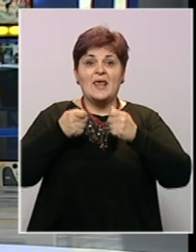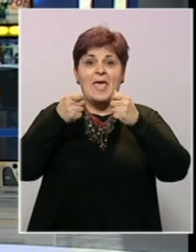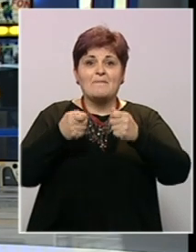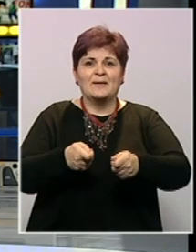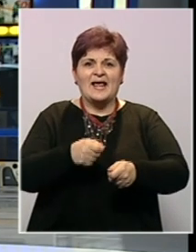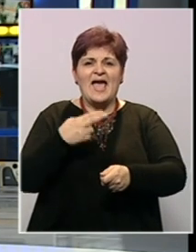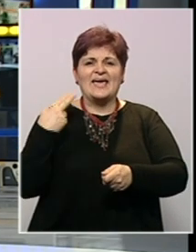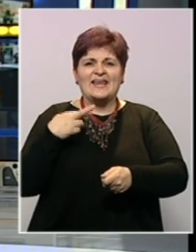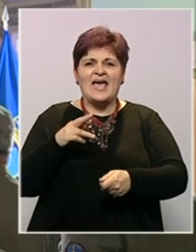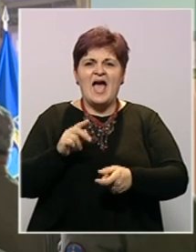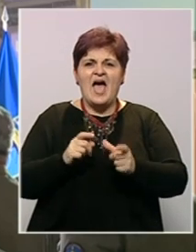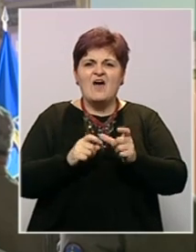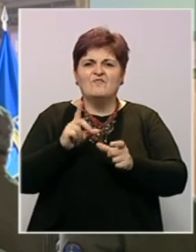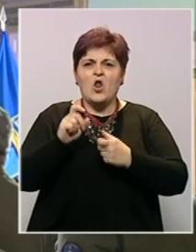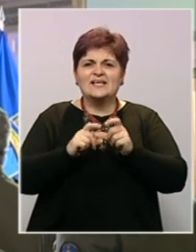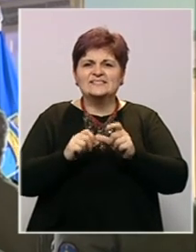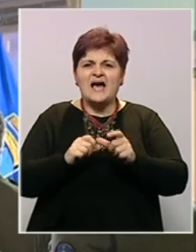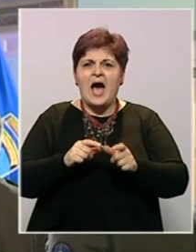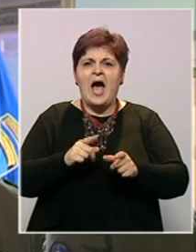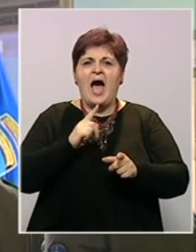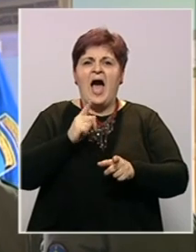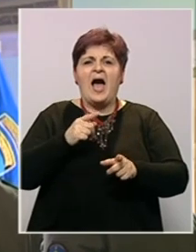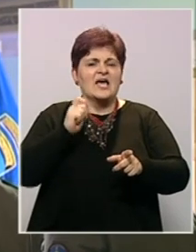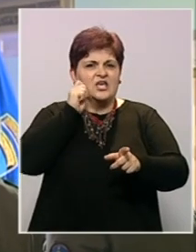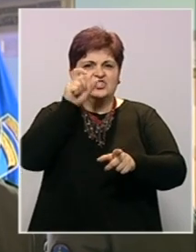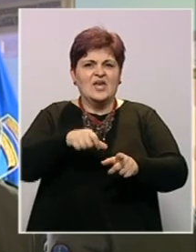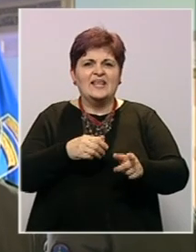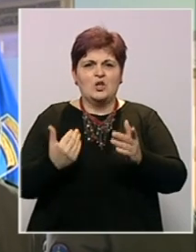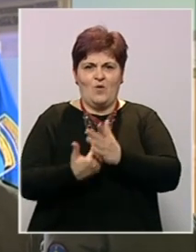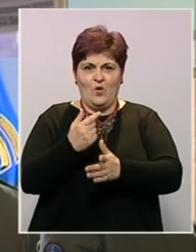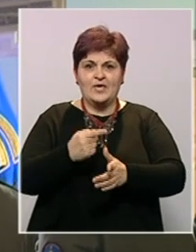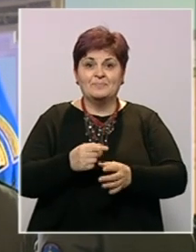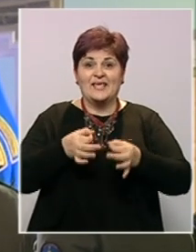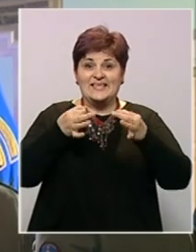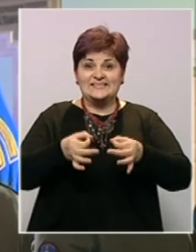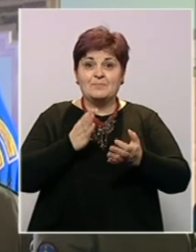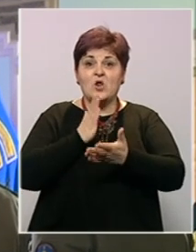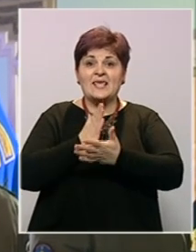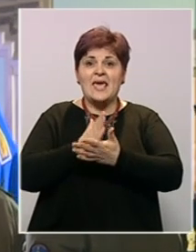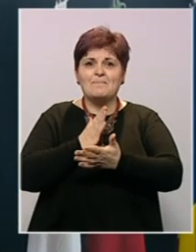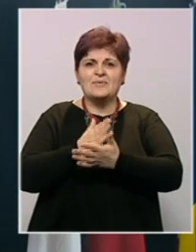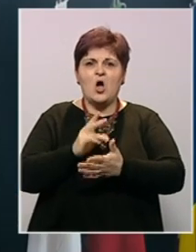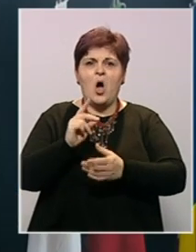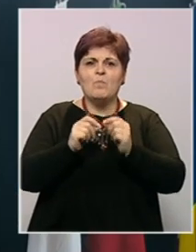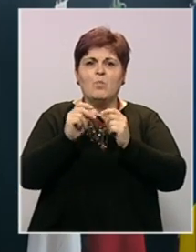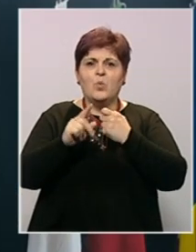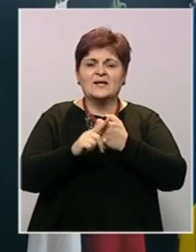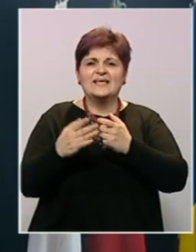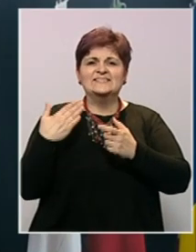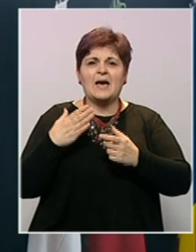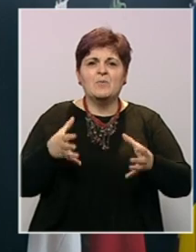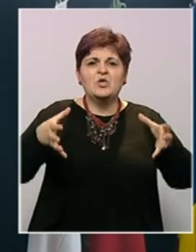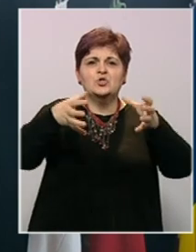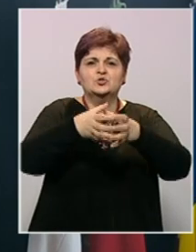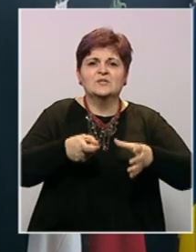brigadni general Erik Folkstad, brigadnoj generalici Pameli McGaha. Ceremoniji je nazočio i admiral Robert Burke, zapovjednik